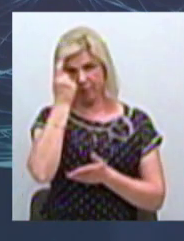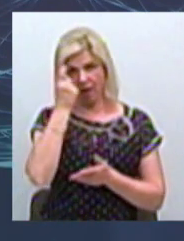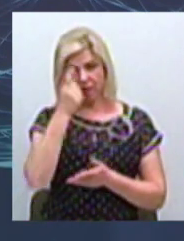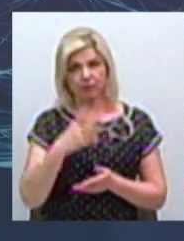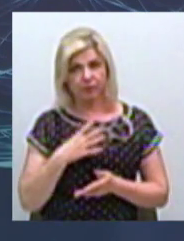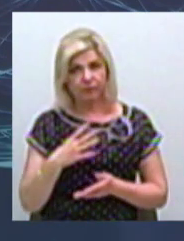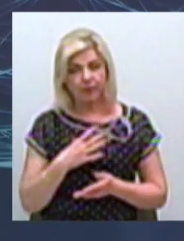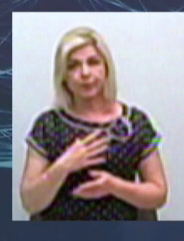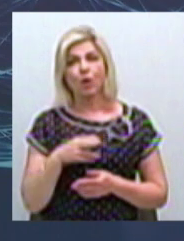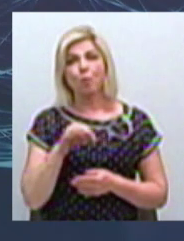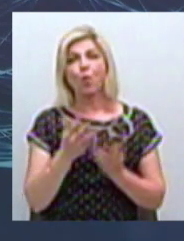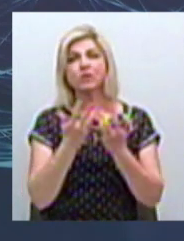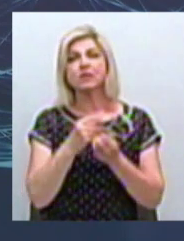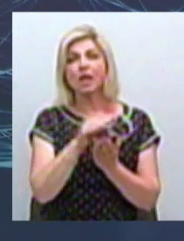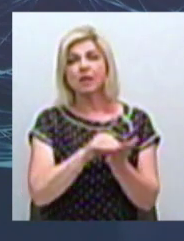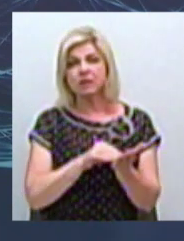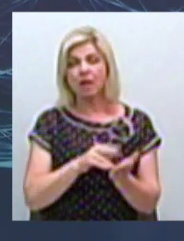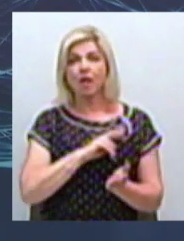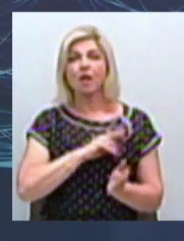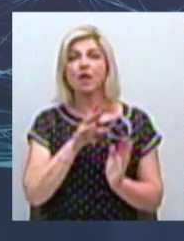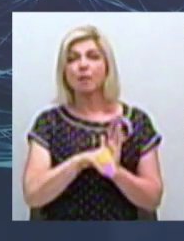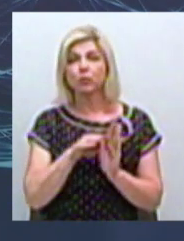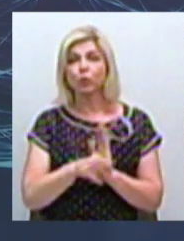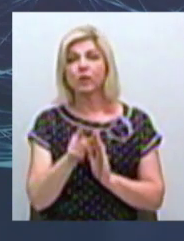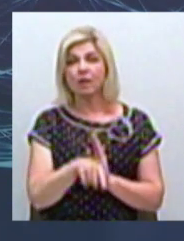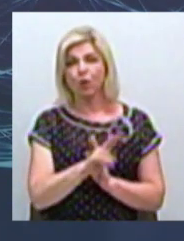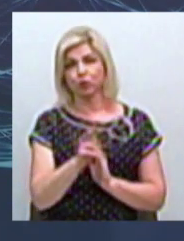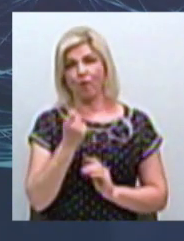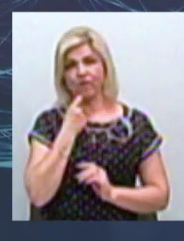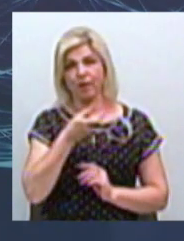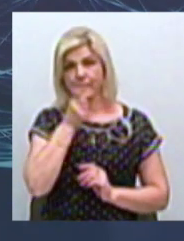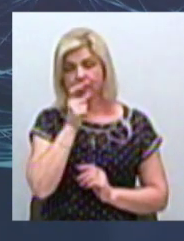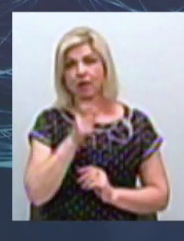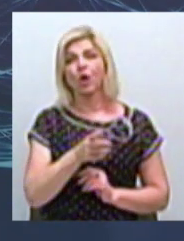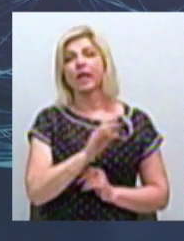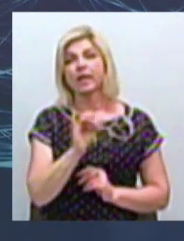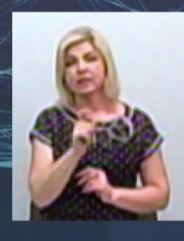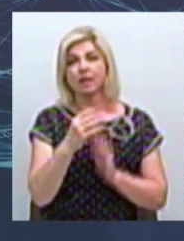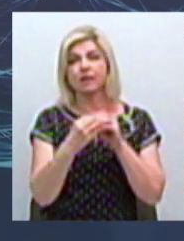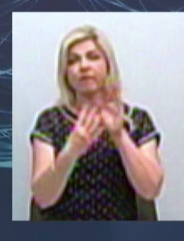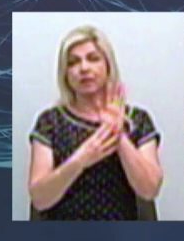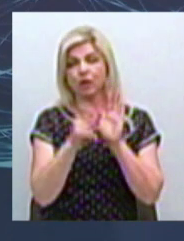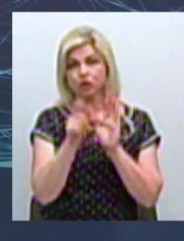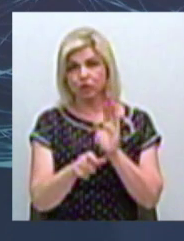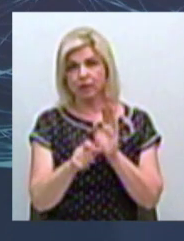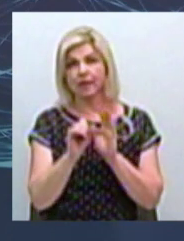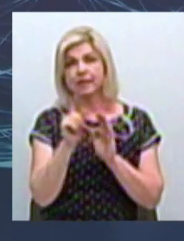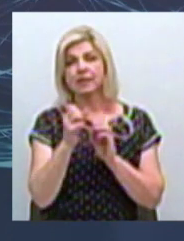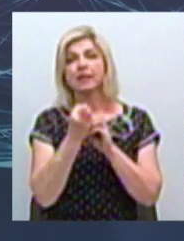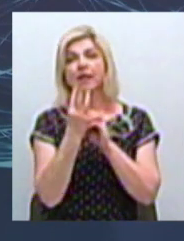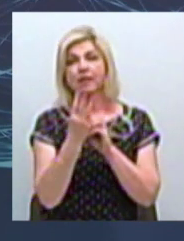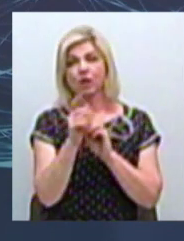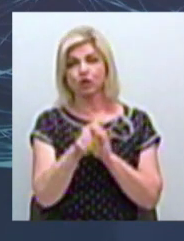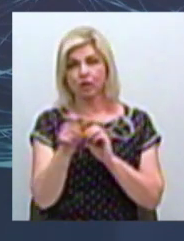По статистике гибнут именно те, кто выпил. Из 19 человек, которые, из 13 человек,